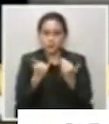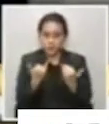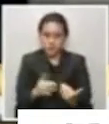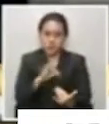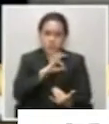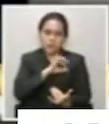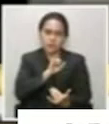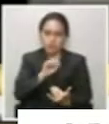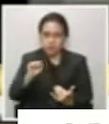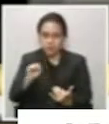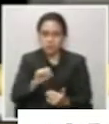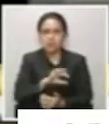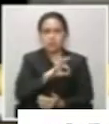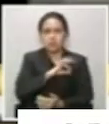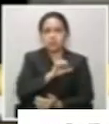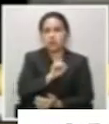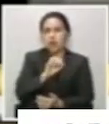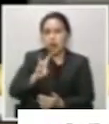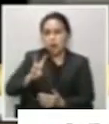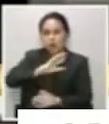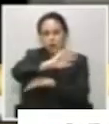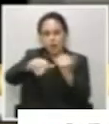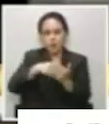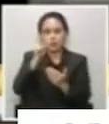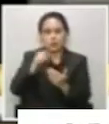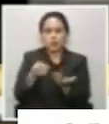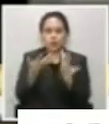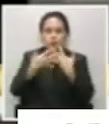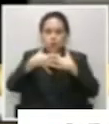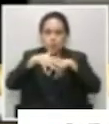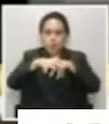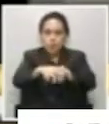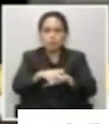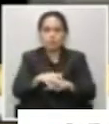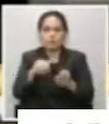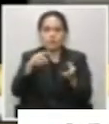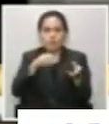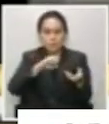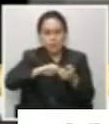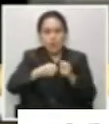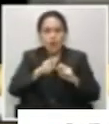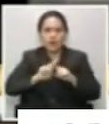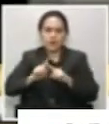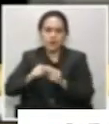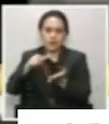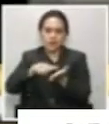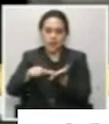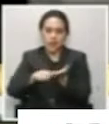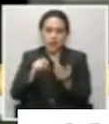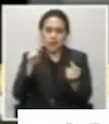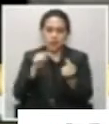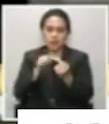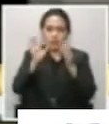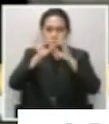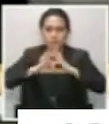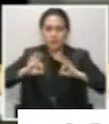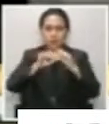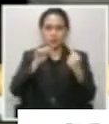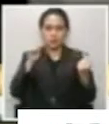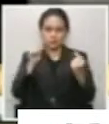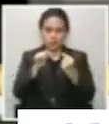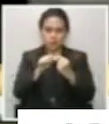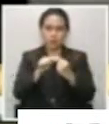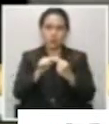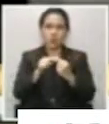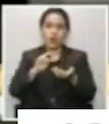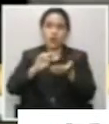ทั้งสส.และสว.ต้องร่วมแรงร่วมใจกันแก้ไขปัญหาที่หัวใจของปัญหาคือข